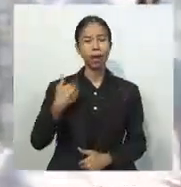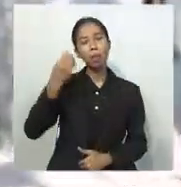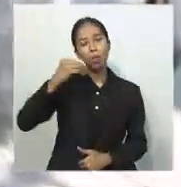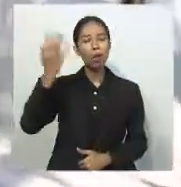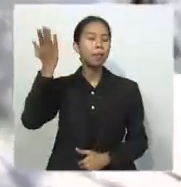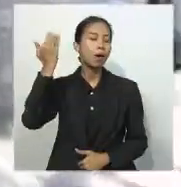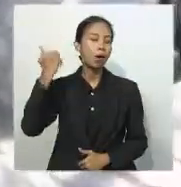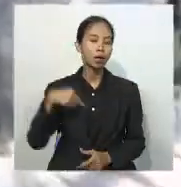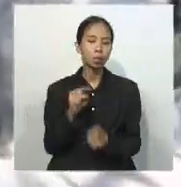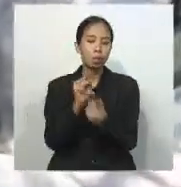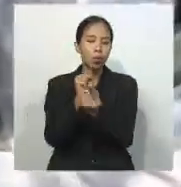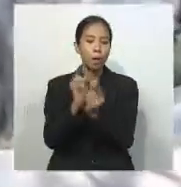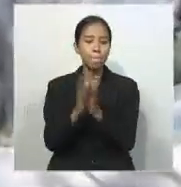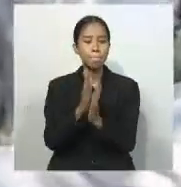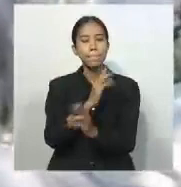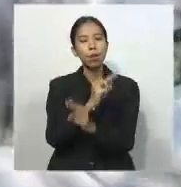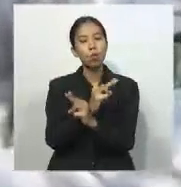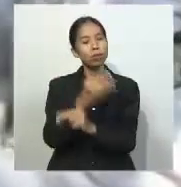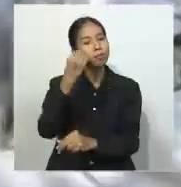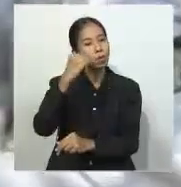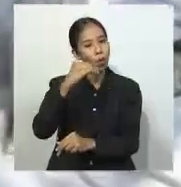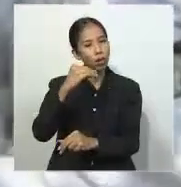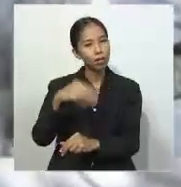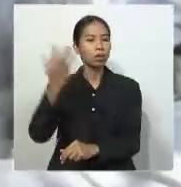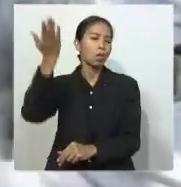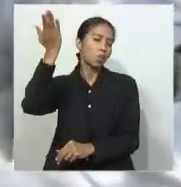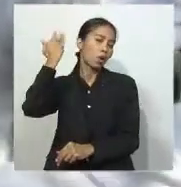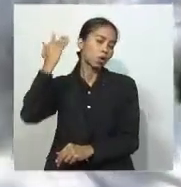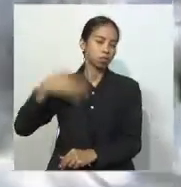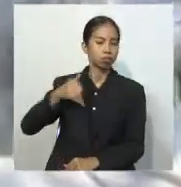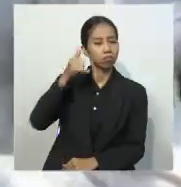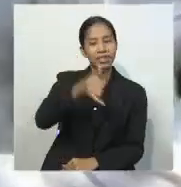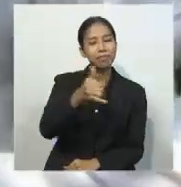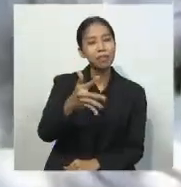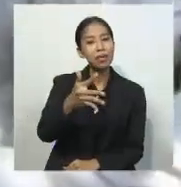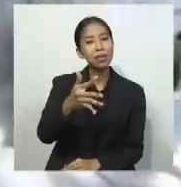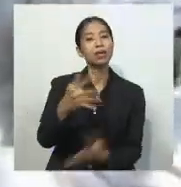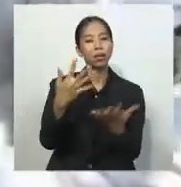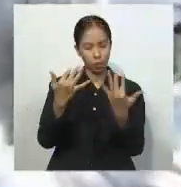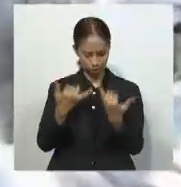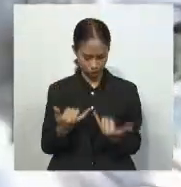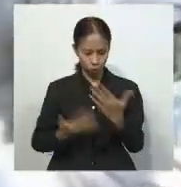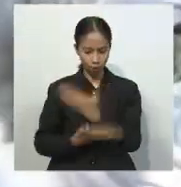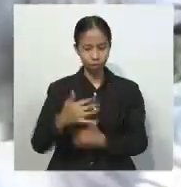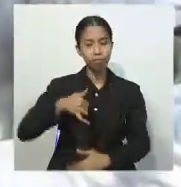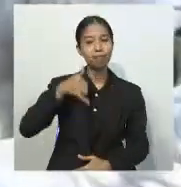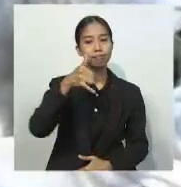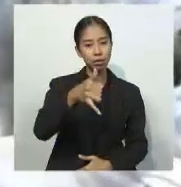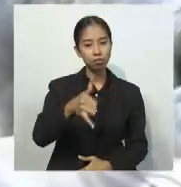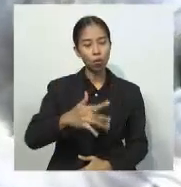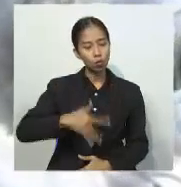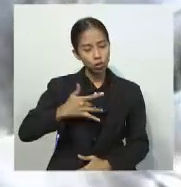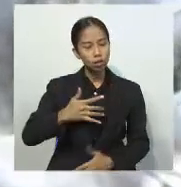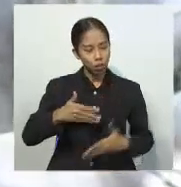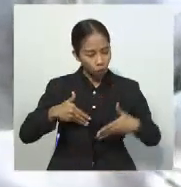แล้วล่ะเลยวันก่อนไม่ได้มาเลยได้มาวันที่ว่าวัน วันเผานี่แหละเรียกว่าดีใจม